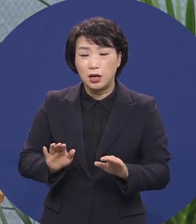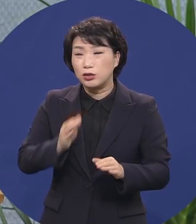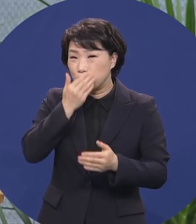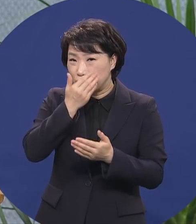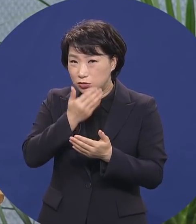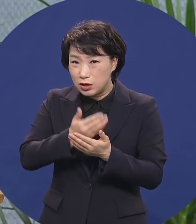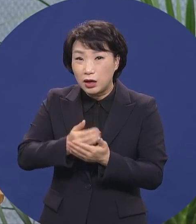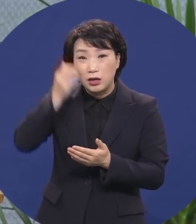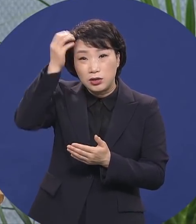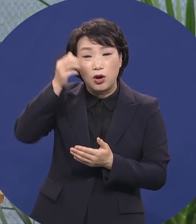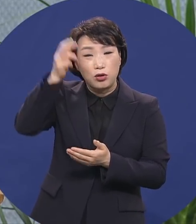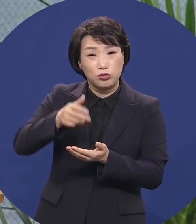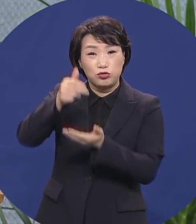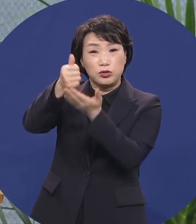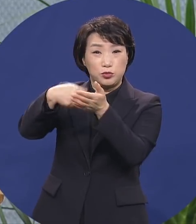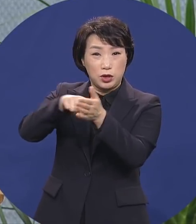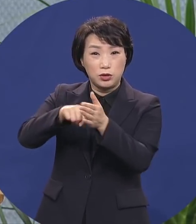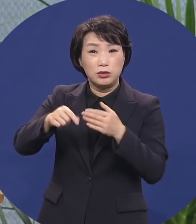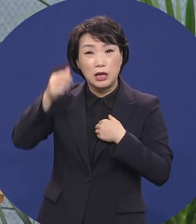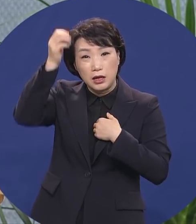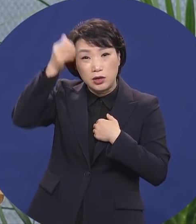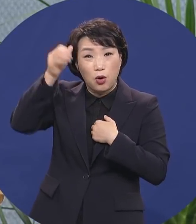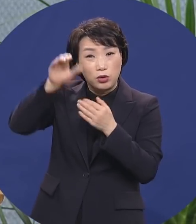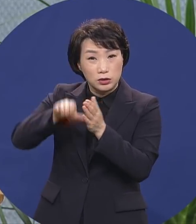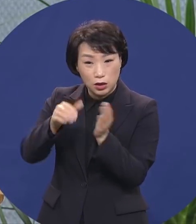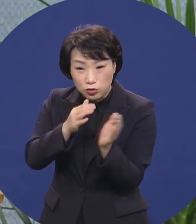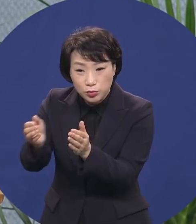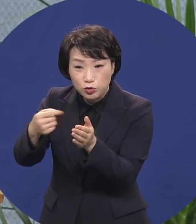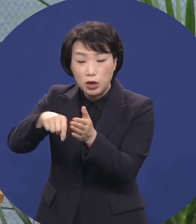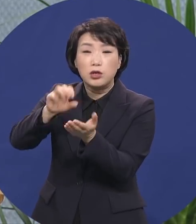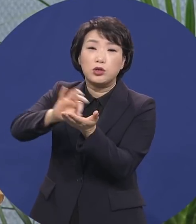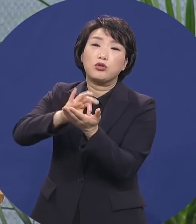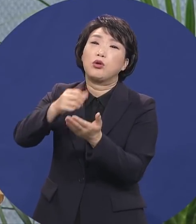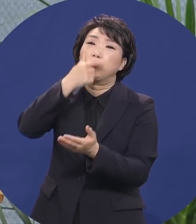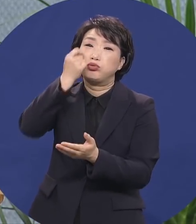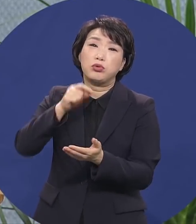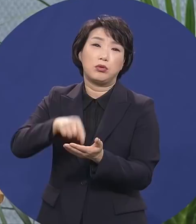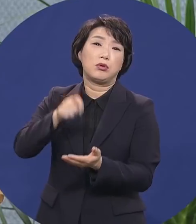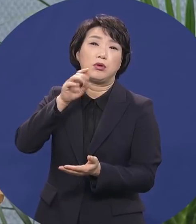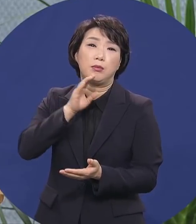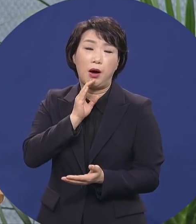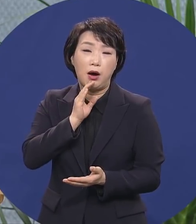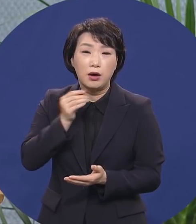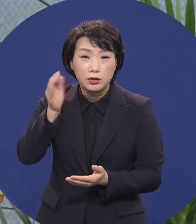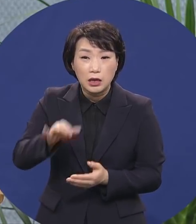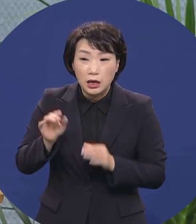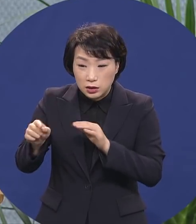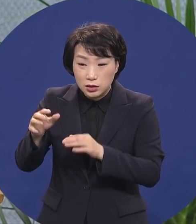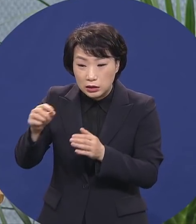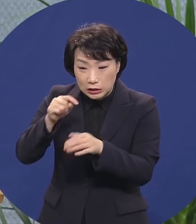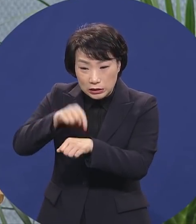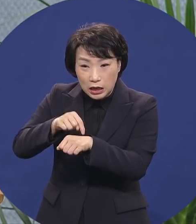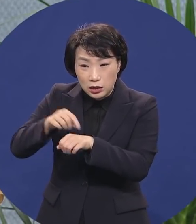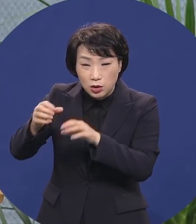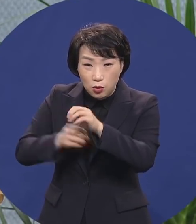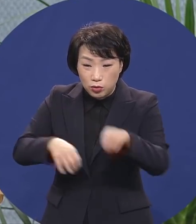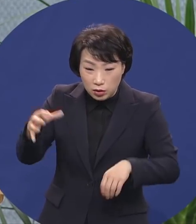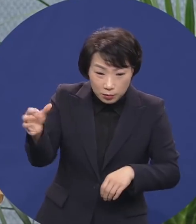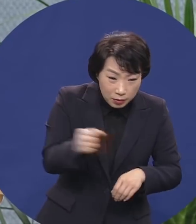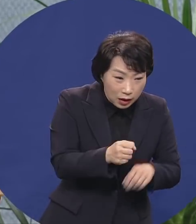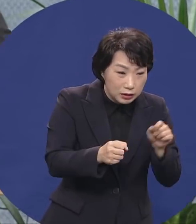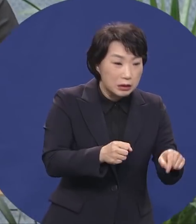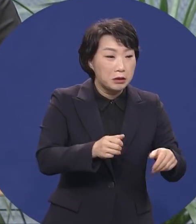값지게 영적인 주를 위해서 내 영혼을 위해 때를 위해 쏟도 모자란데, 그걸 뺏어서